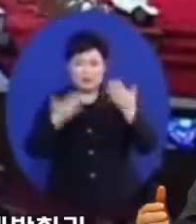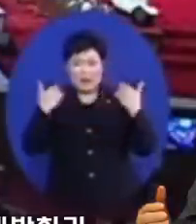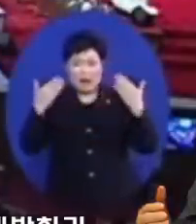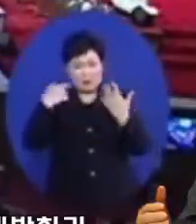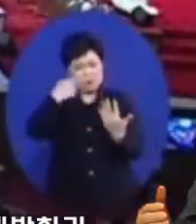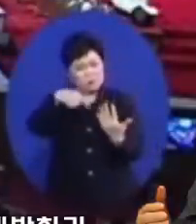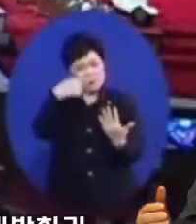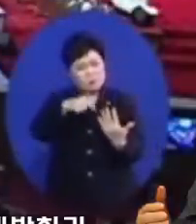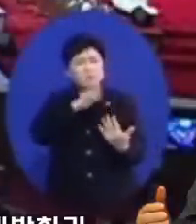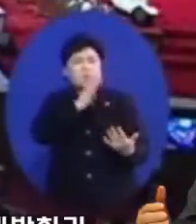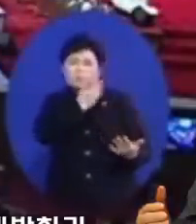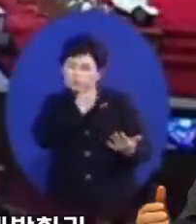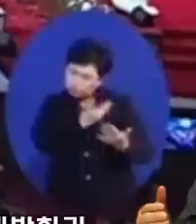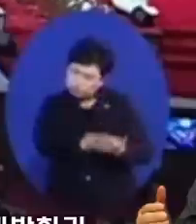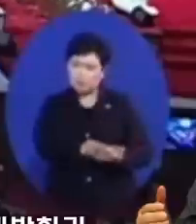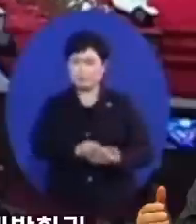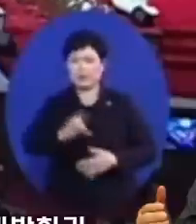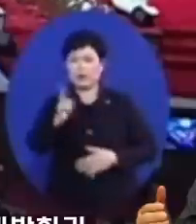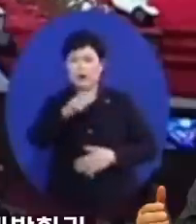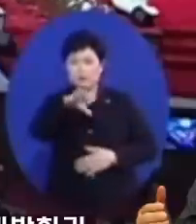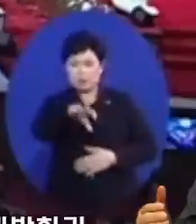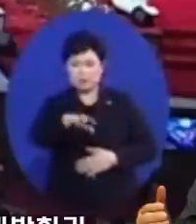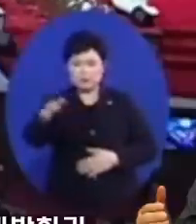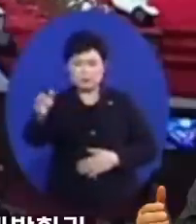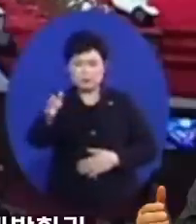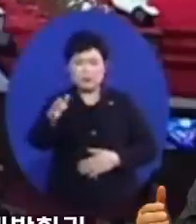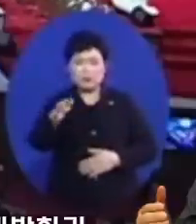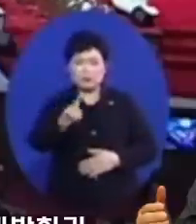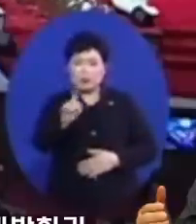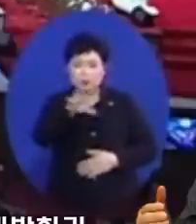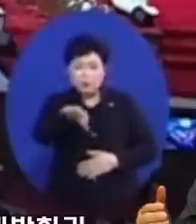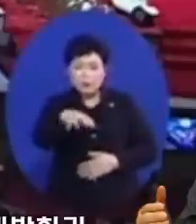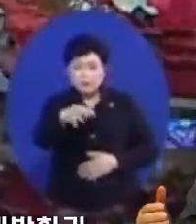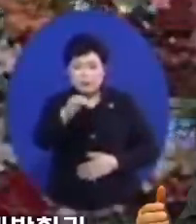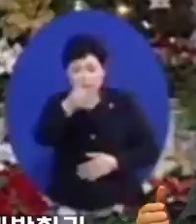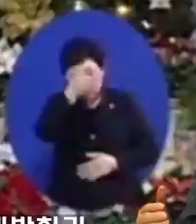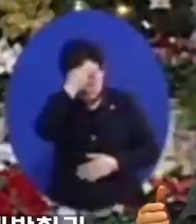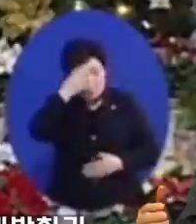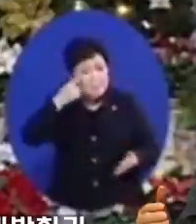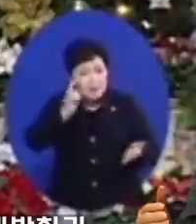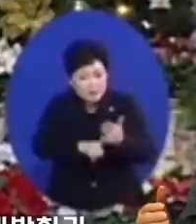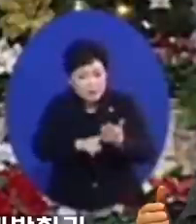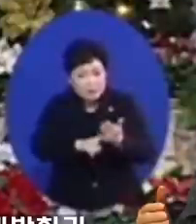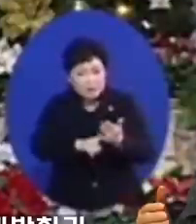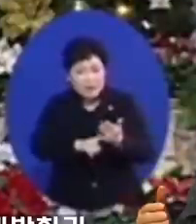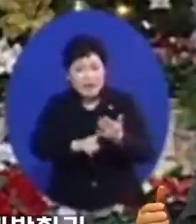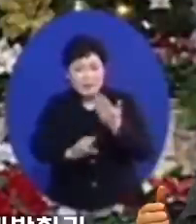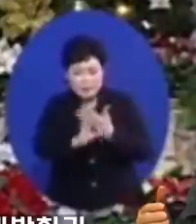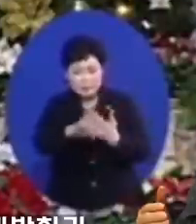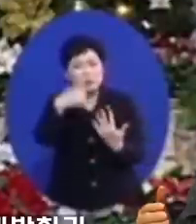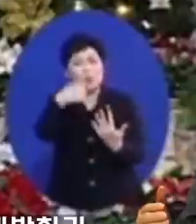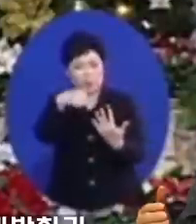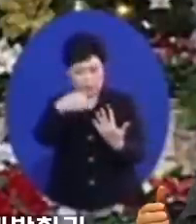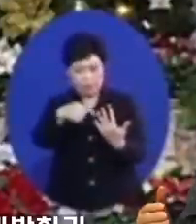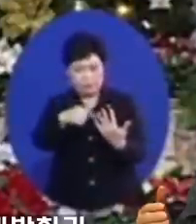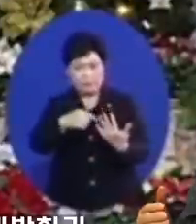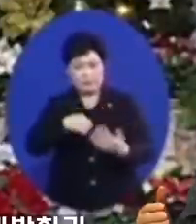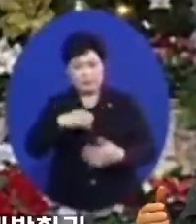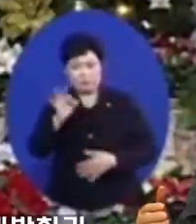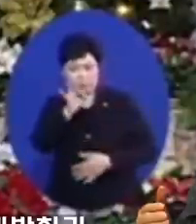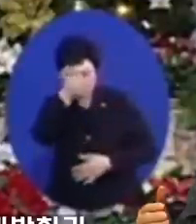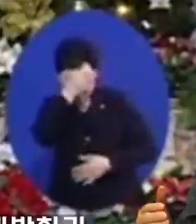교육이라는 것은 굉장히 중요합니다. 어디에서 우리 달란트를 개발할 수 있냐? 교육을 통해서 개발할 수 있는 것입니다. 내가 어떤 데 소질이